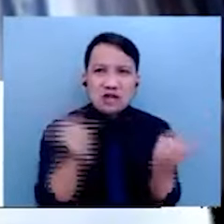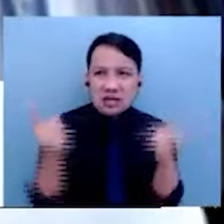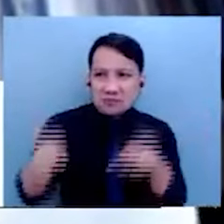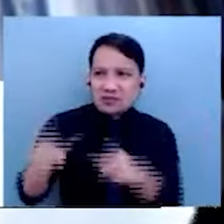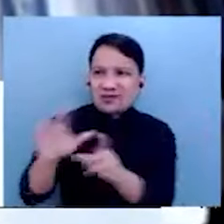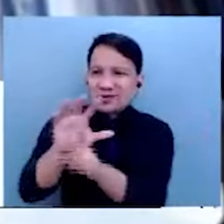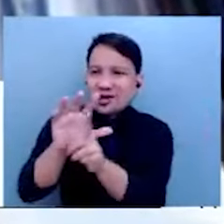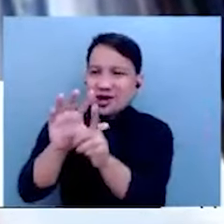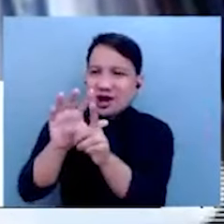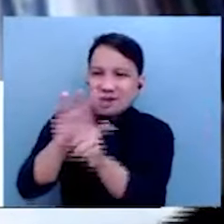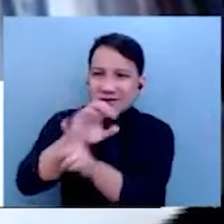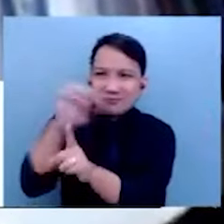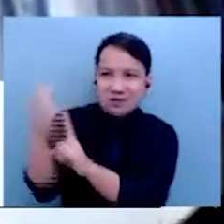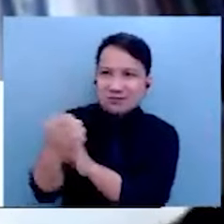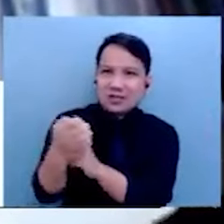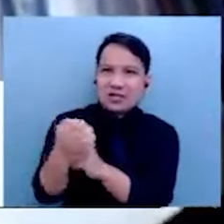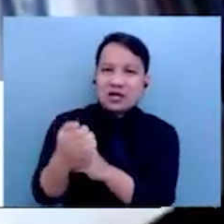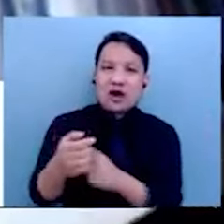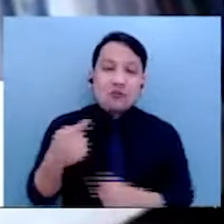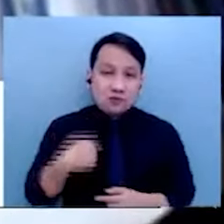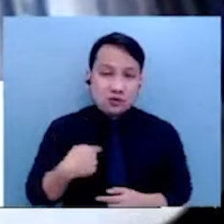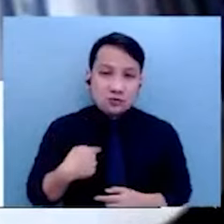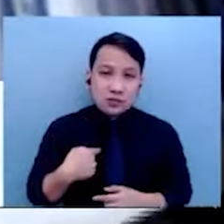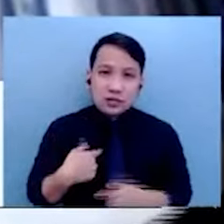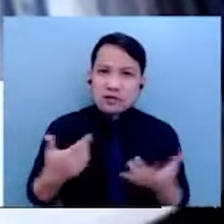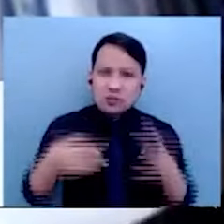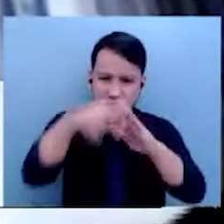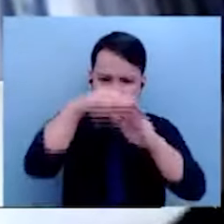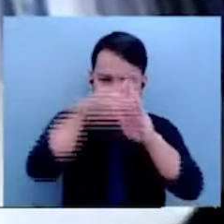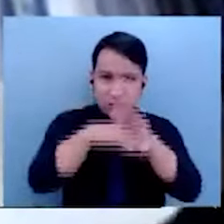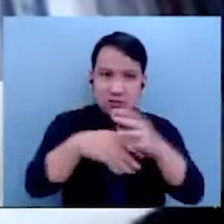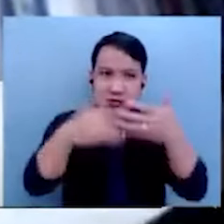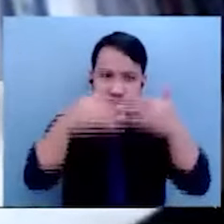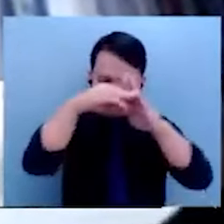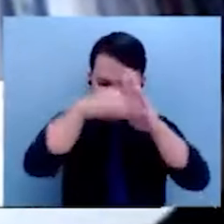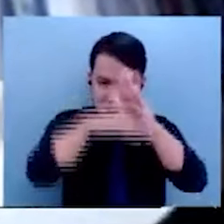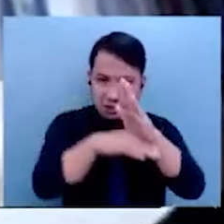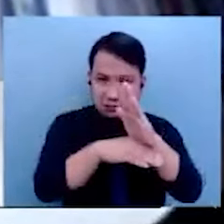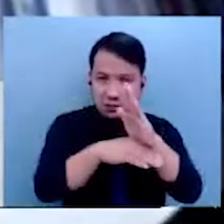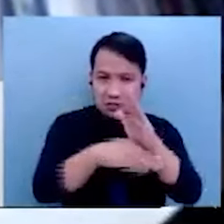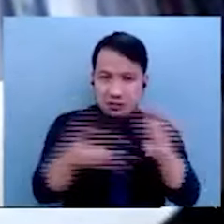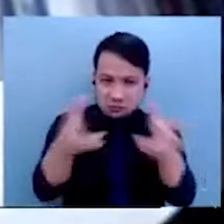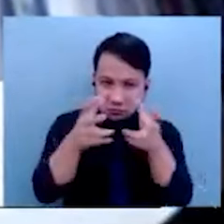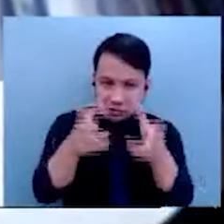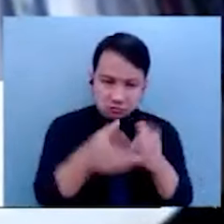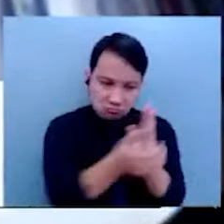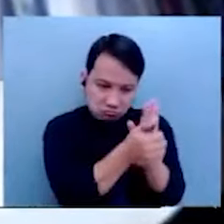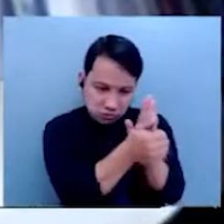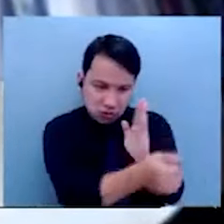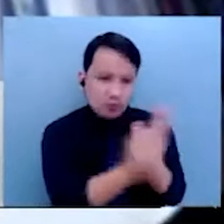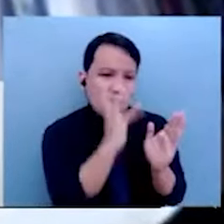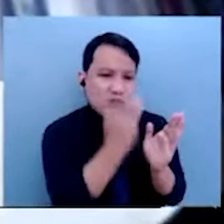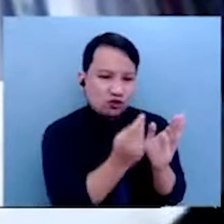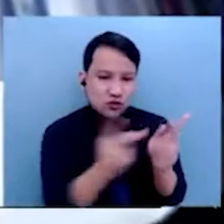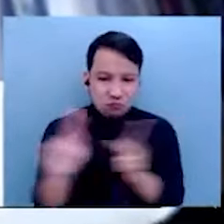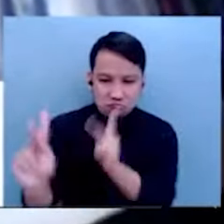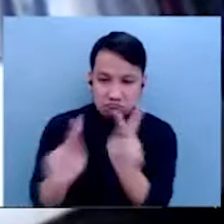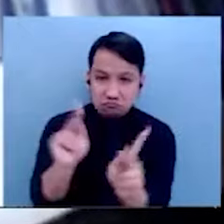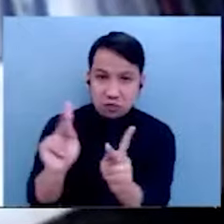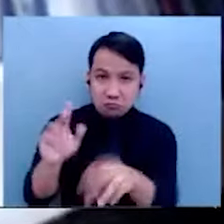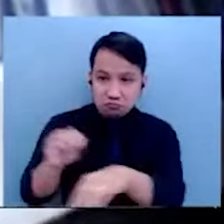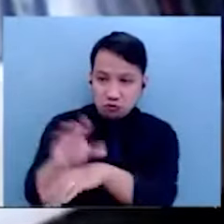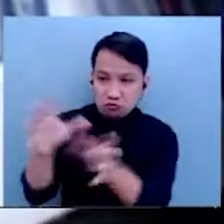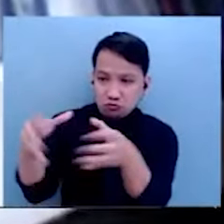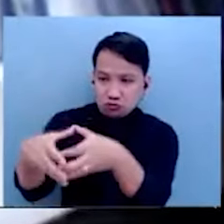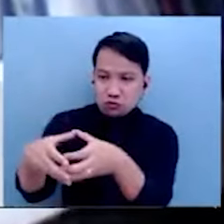So para sa akin, mahalaga talaga yung mekanismo. Yung mekanismo na pinapakinggan yung experts, yung People's Councils na from day